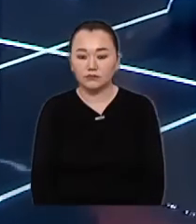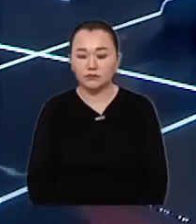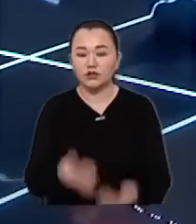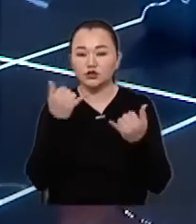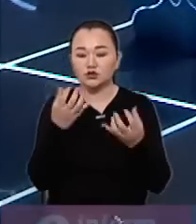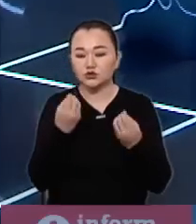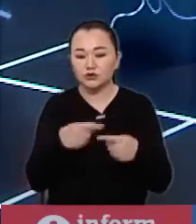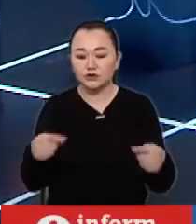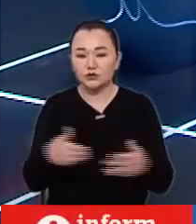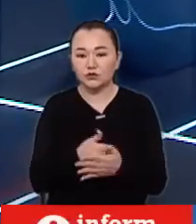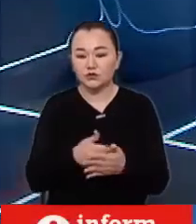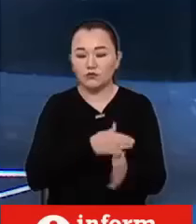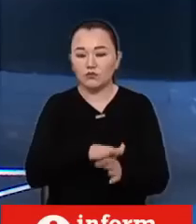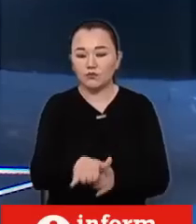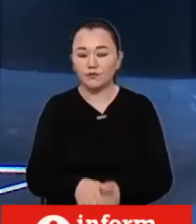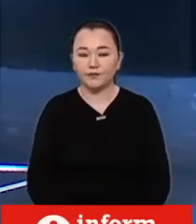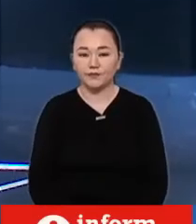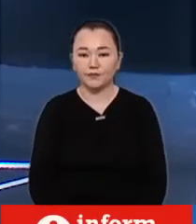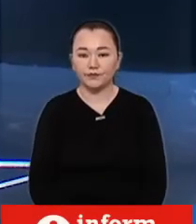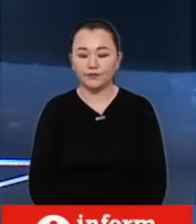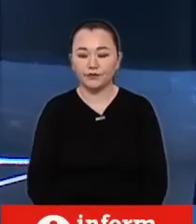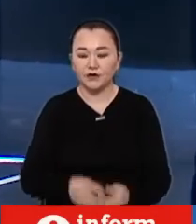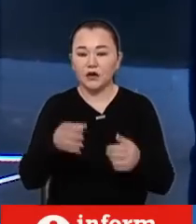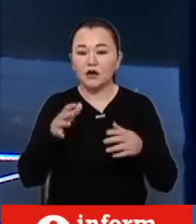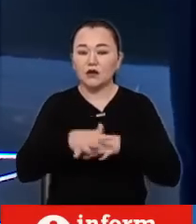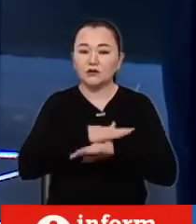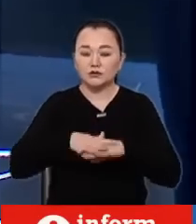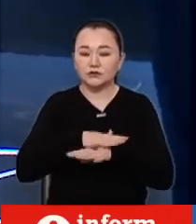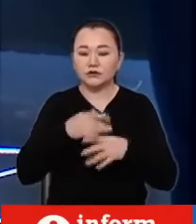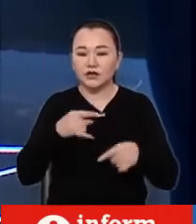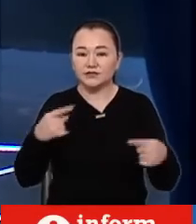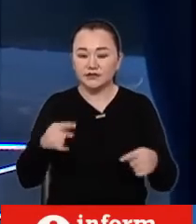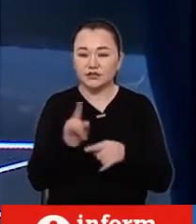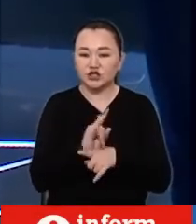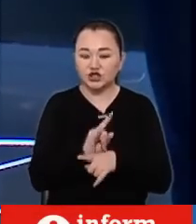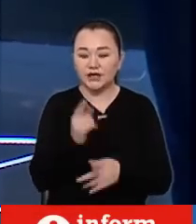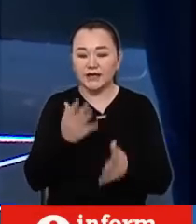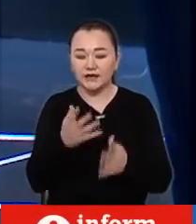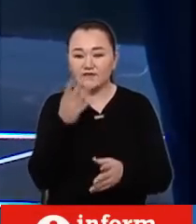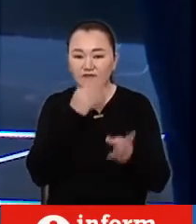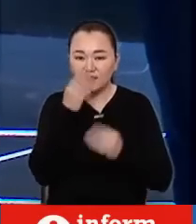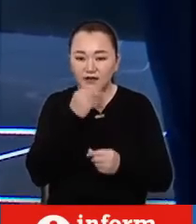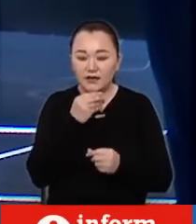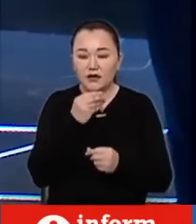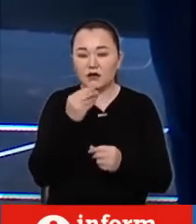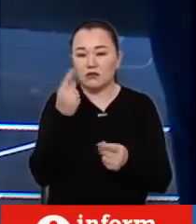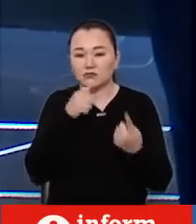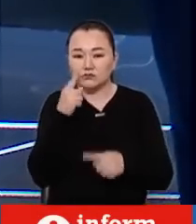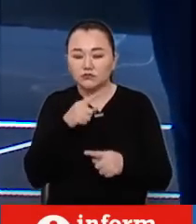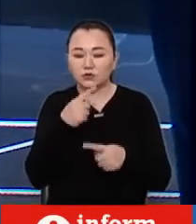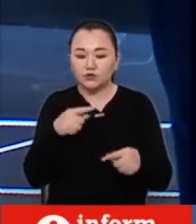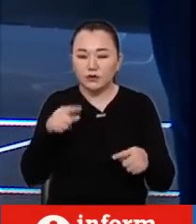Енді осы және өзге де жаңалықтар толығырақ. Қоғамдық өрісте әртүрлі жалған немесе фейк деструктивті